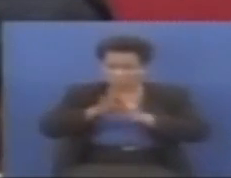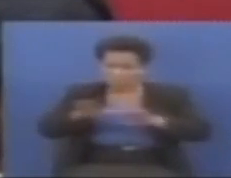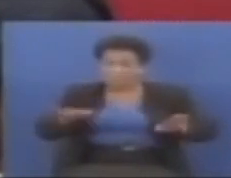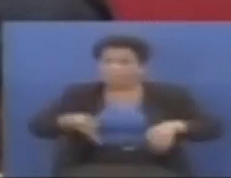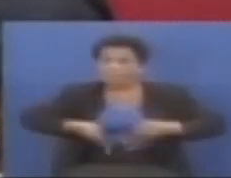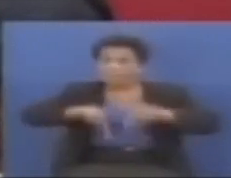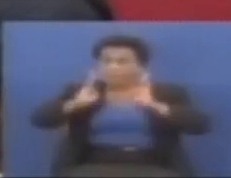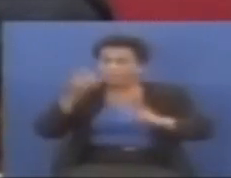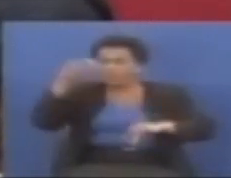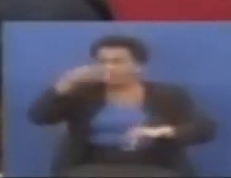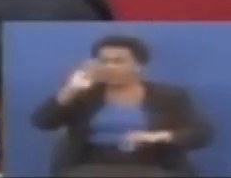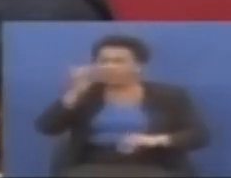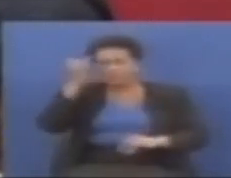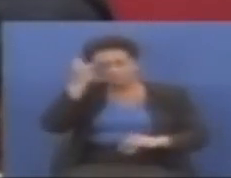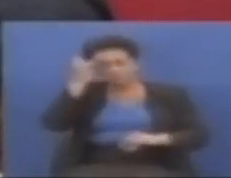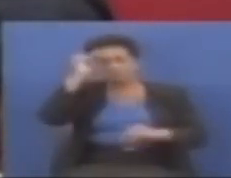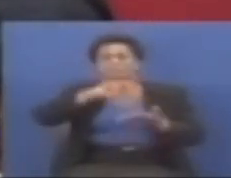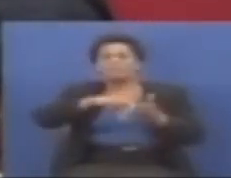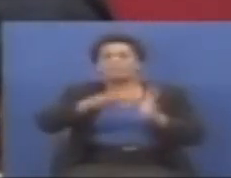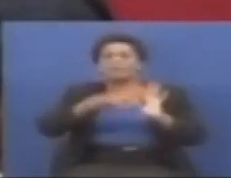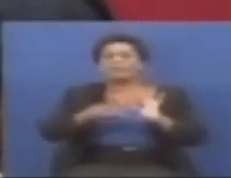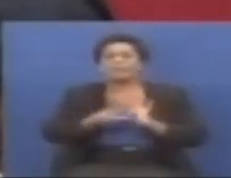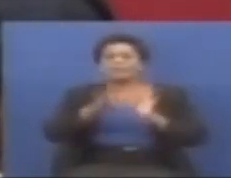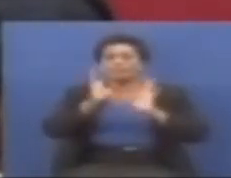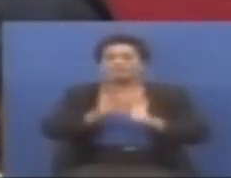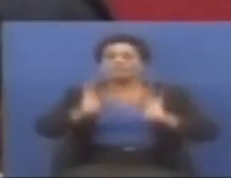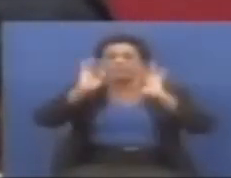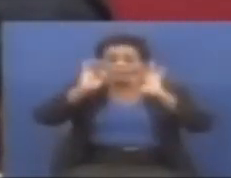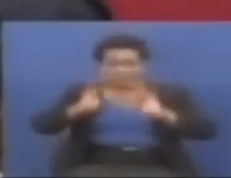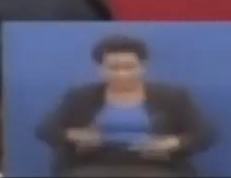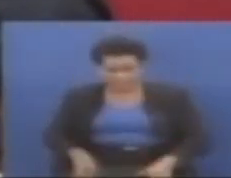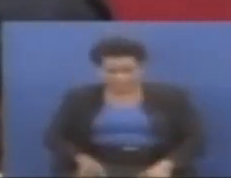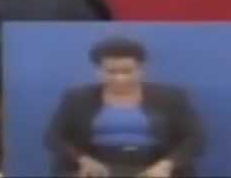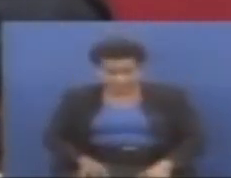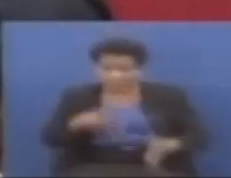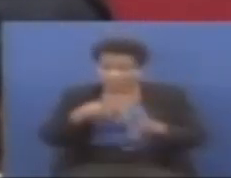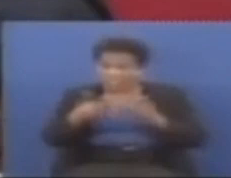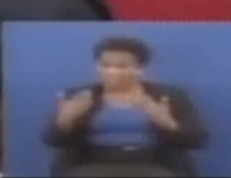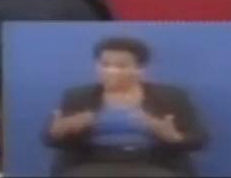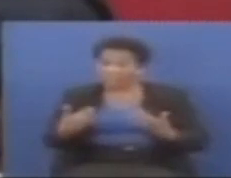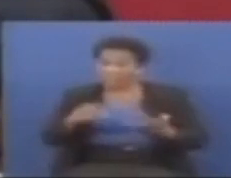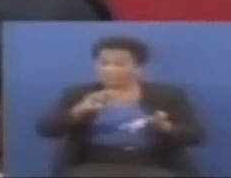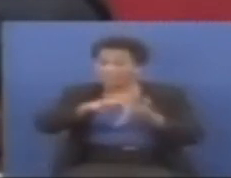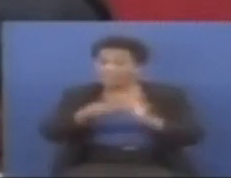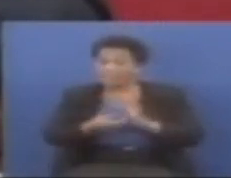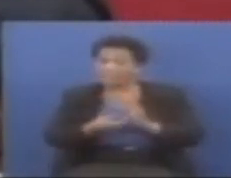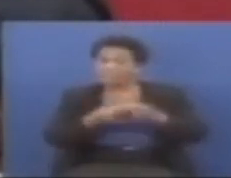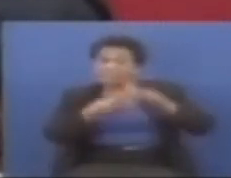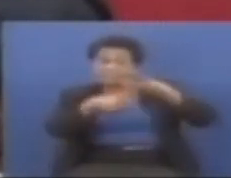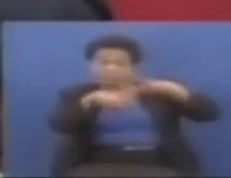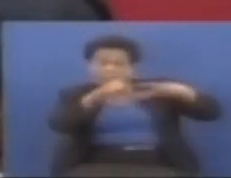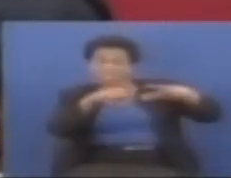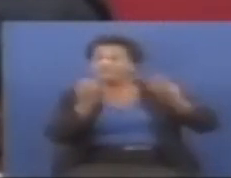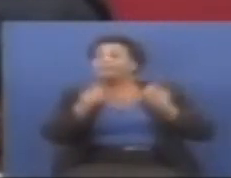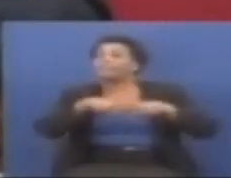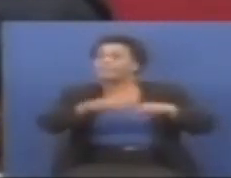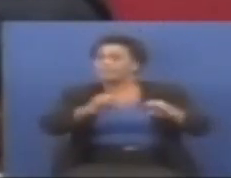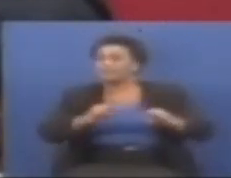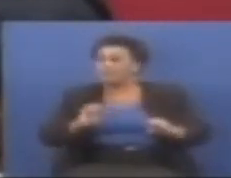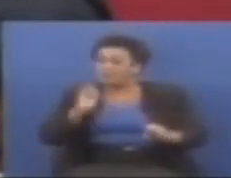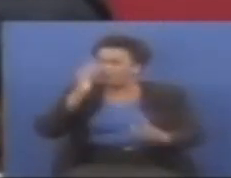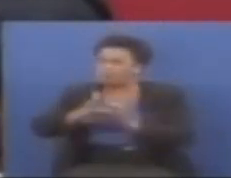maalum, swali lake litaulizwa. Ajali za barabarani bado zimekuwa tishio kubwa kwa maisha ya